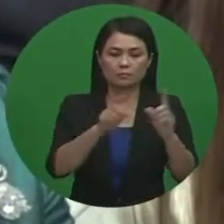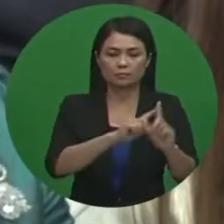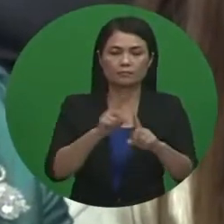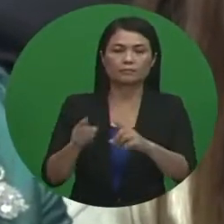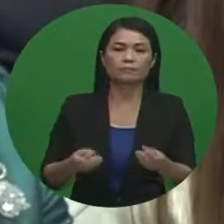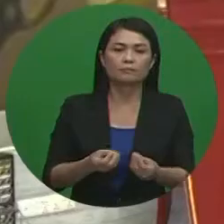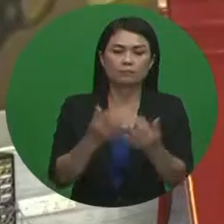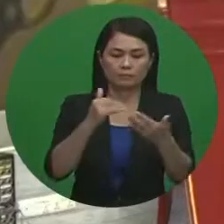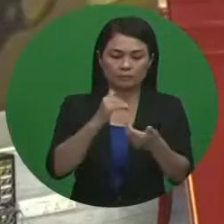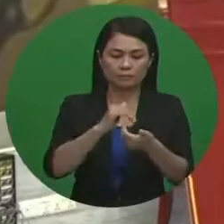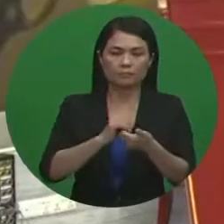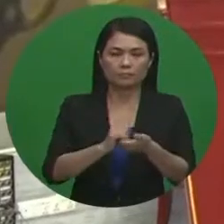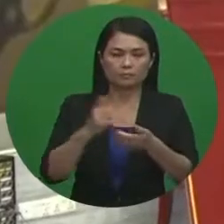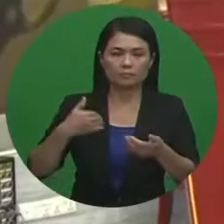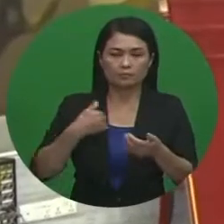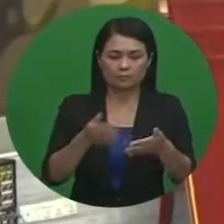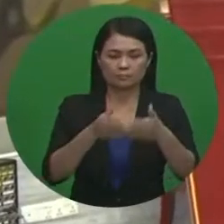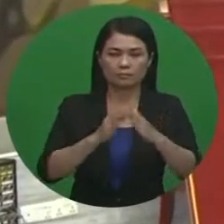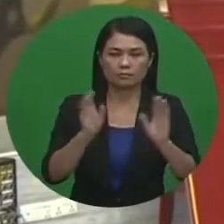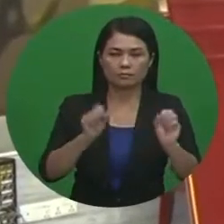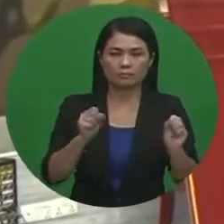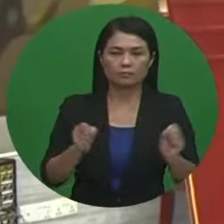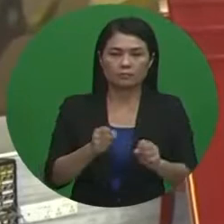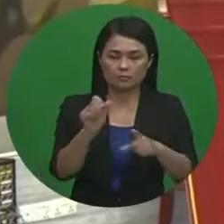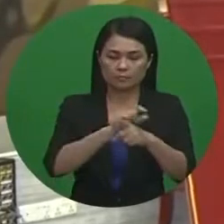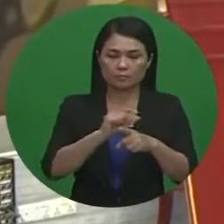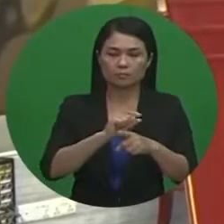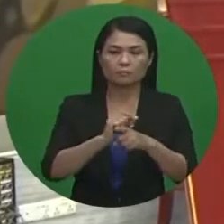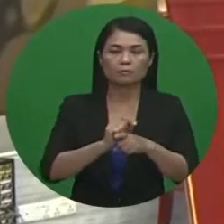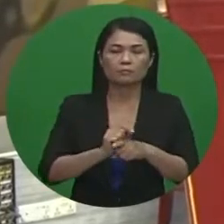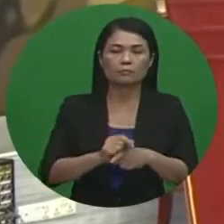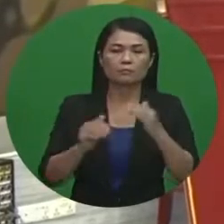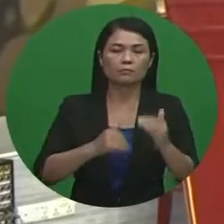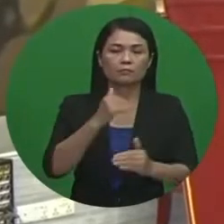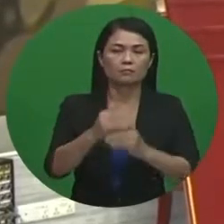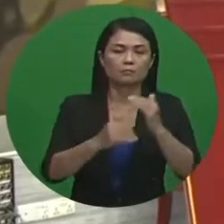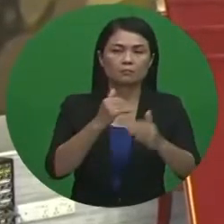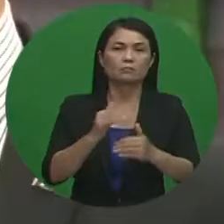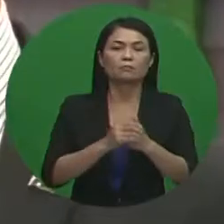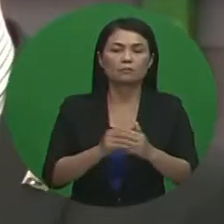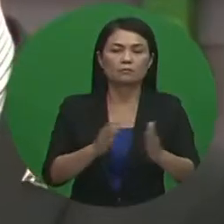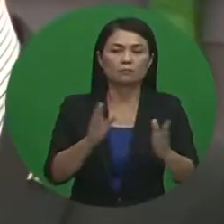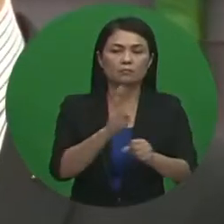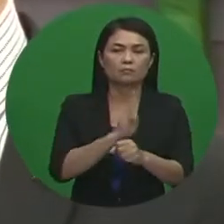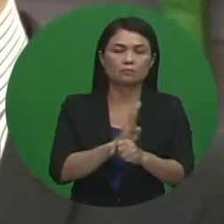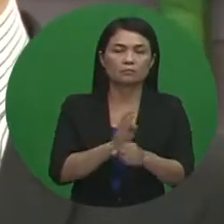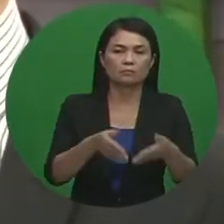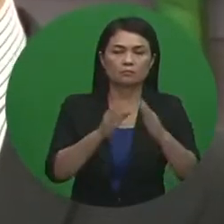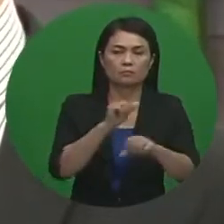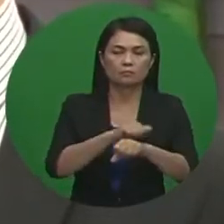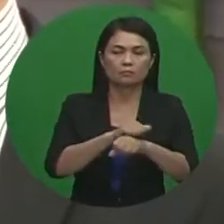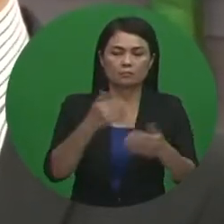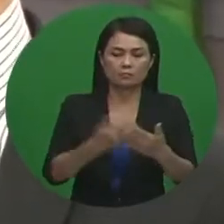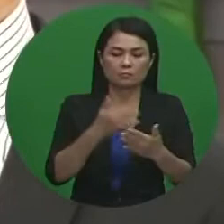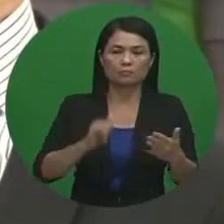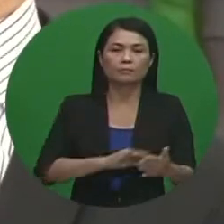ដើម្បីទទួលបានផលប្រយោជន៍ពីការធ្វើ e-commerce ដោយសហគ្រាសធុនតូចនិងមធ្យមជាពិសេសសហគ្រាសដឹកនាំដោយស្ត្រីនិងយុវជនគម្រោងនេះនឹងផ្តល់ជូននូវអត្ថប្រយោជន៍ផ្សេងៗជាច្រើនទៀតរួមមានការបង្កើតផលិតភាពភាពច្នៃប្រឌិតនិងនវានុវត្តន៍ ង្រីកអាជីវកម្មនិងបង្កើតការងារថ្មីៗនៅកម្ពុ